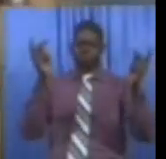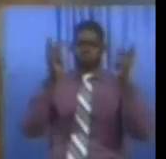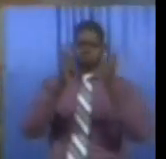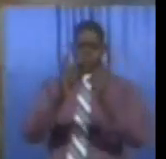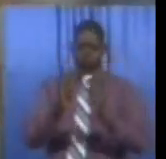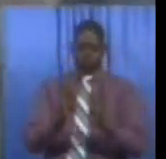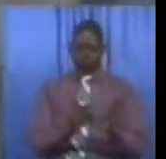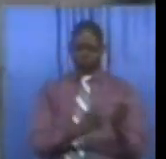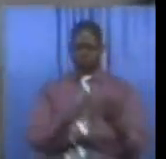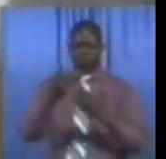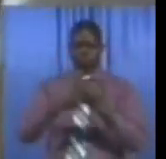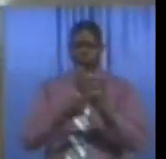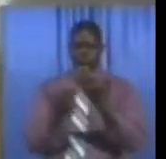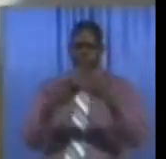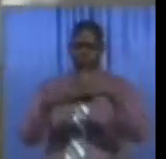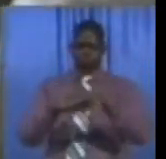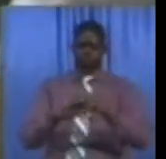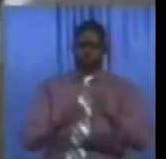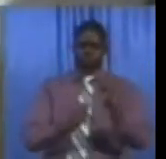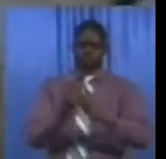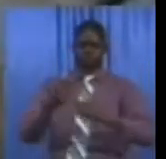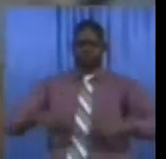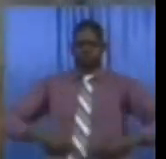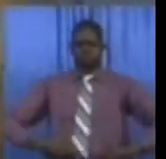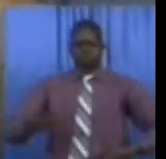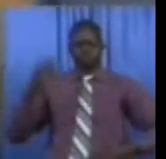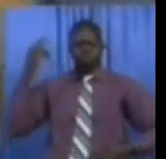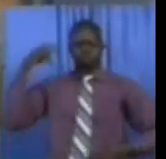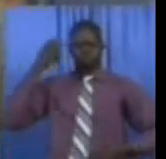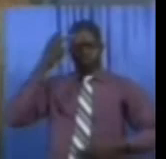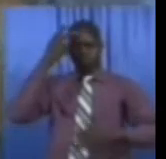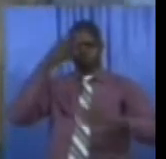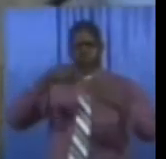pour transmettre aux plus jeunes l'histoire du